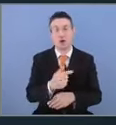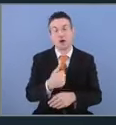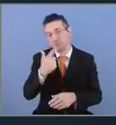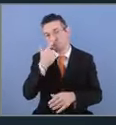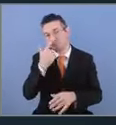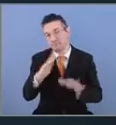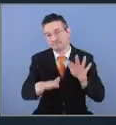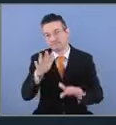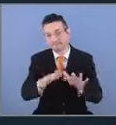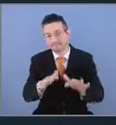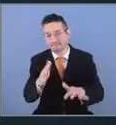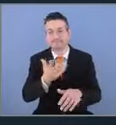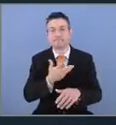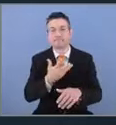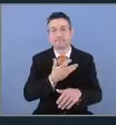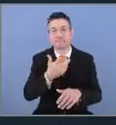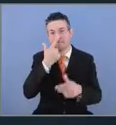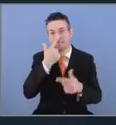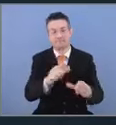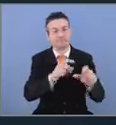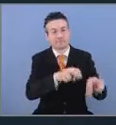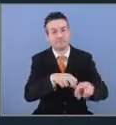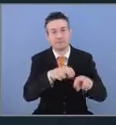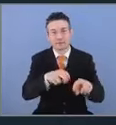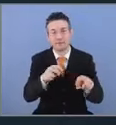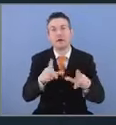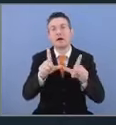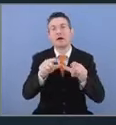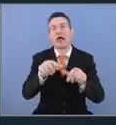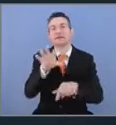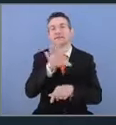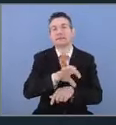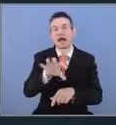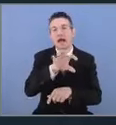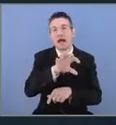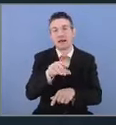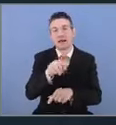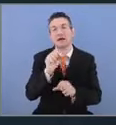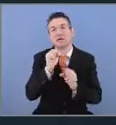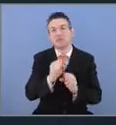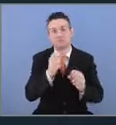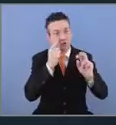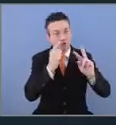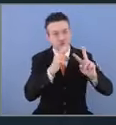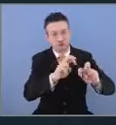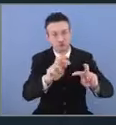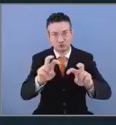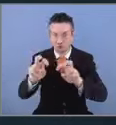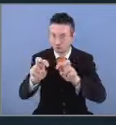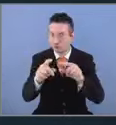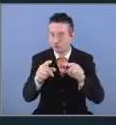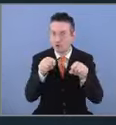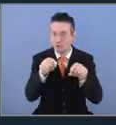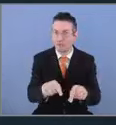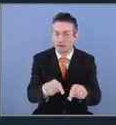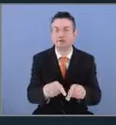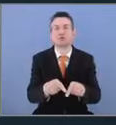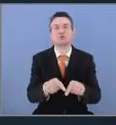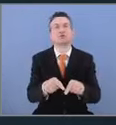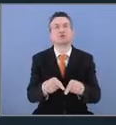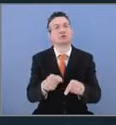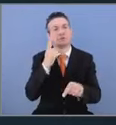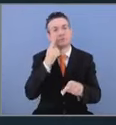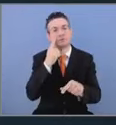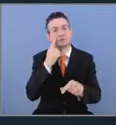del settore agroalimentare laziale potrebbero essere un ottimo caso di studio per qualcosa del genere. Su questo fronte il Dipartimento di Economia,